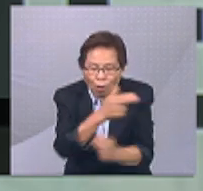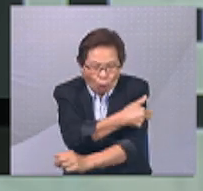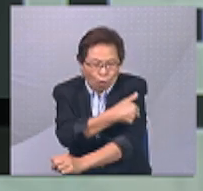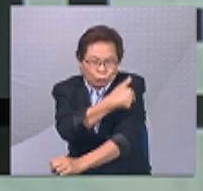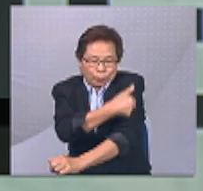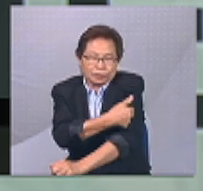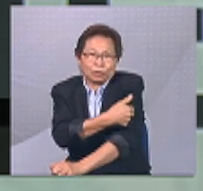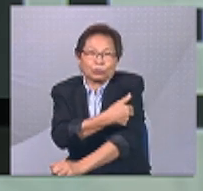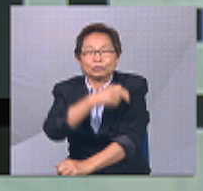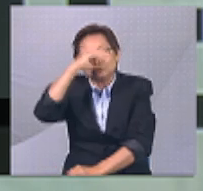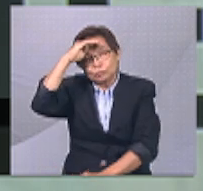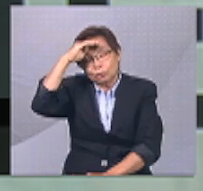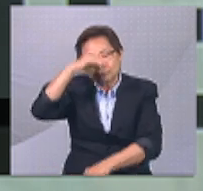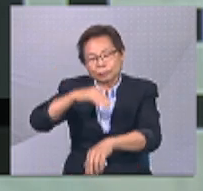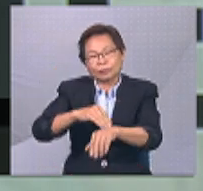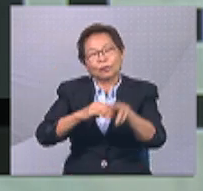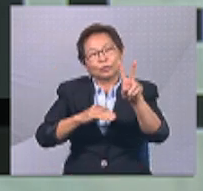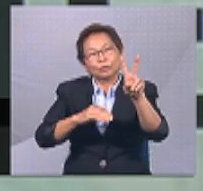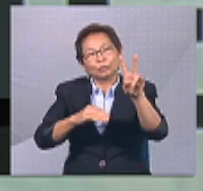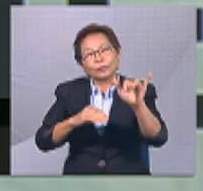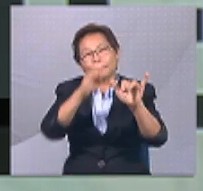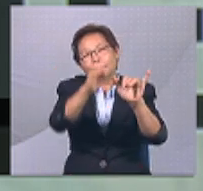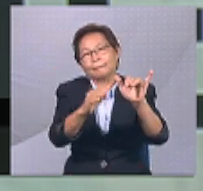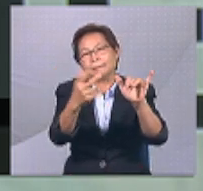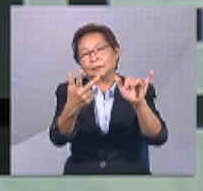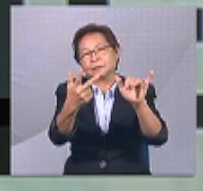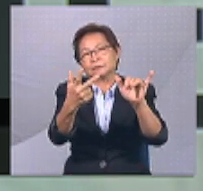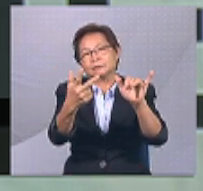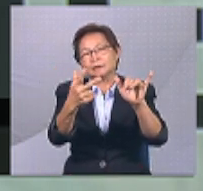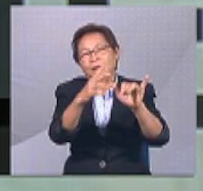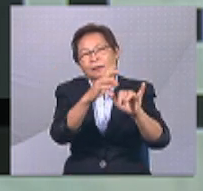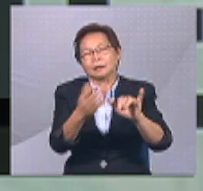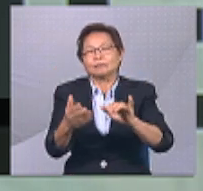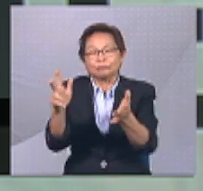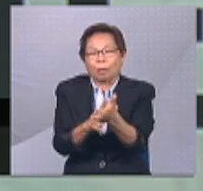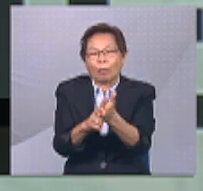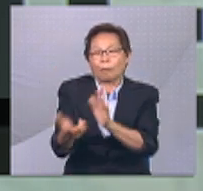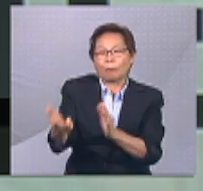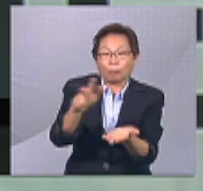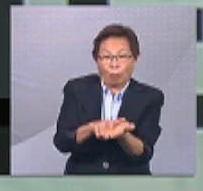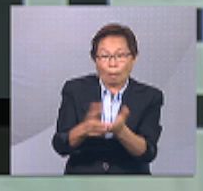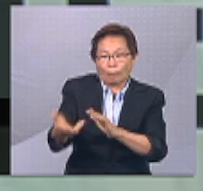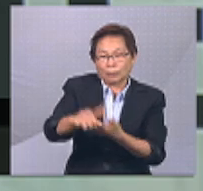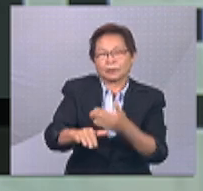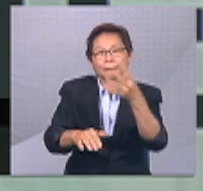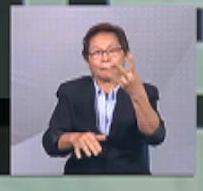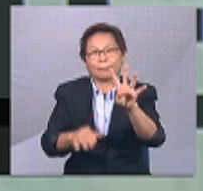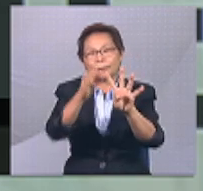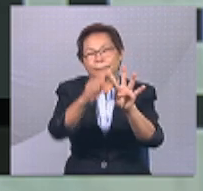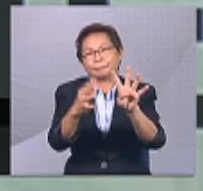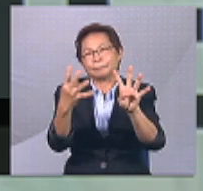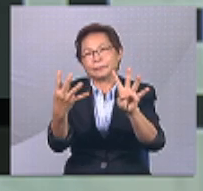Hajah Kalsom Johor pada 26 Mac 2020 dan disahkan meninggal dunia pada